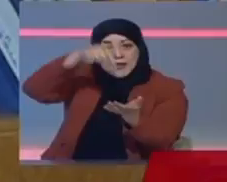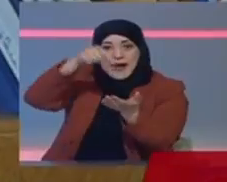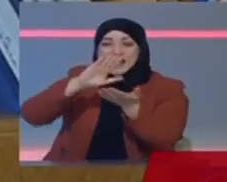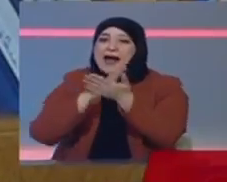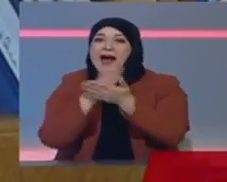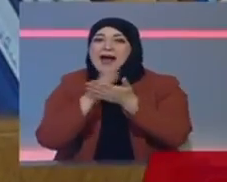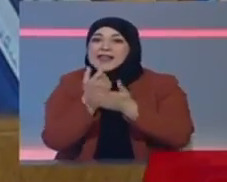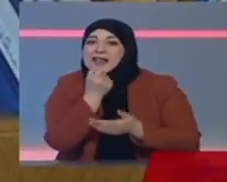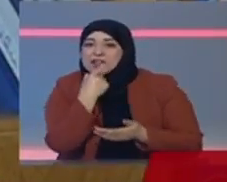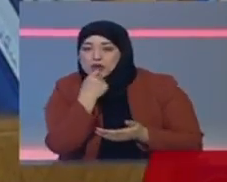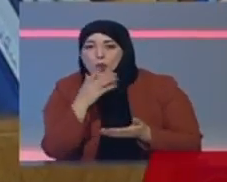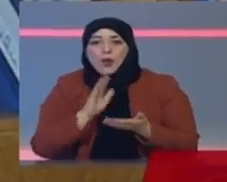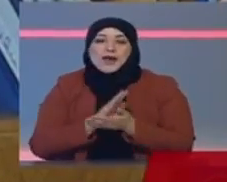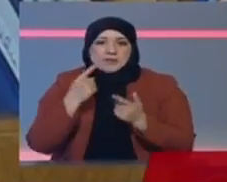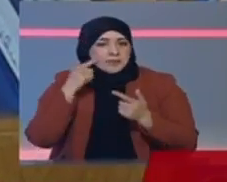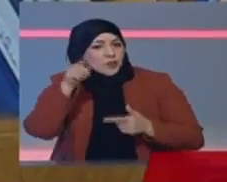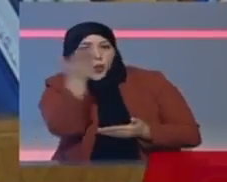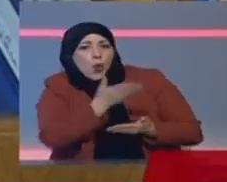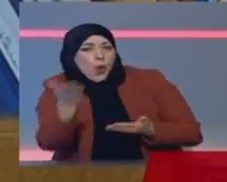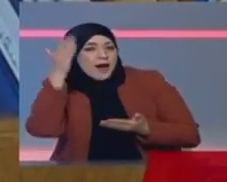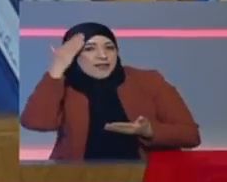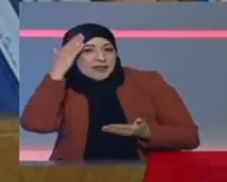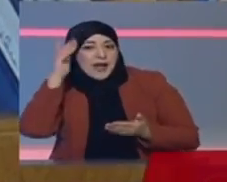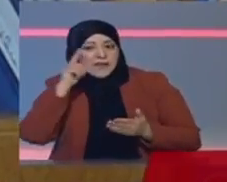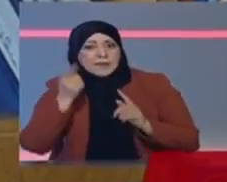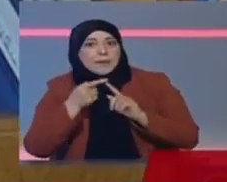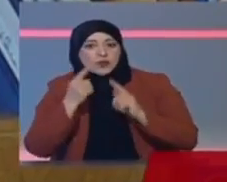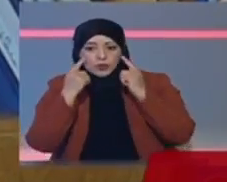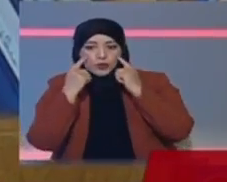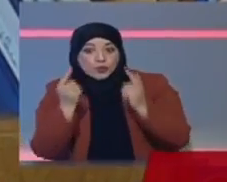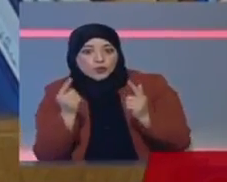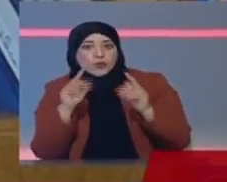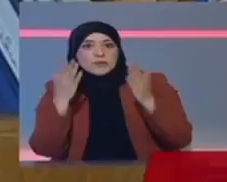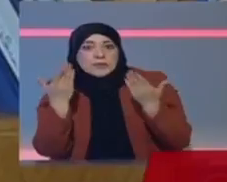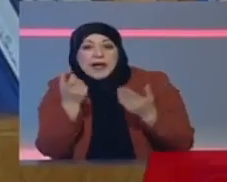الر وجودو في السوق اه ان ثبتوا في الجوده